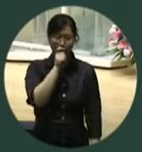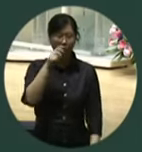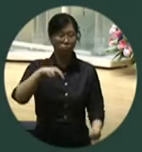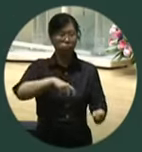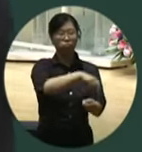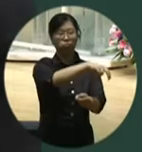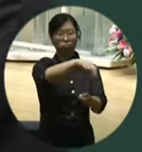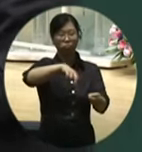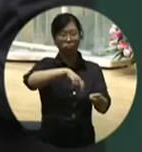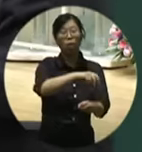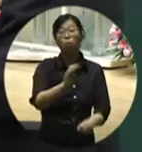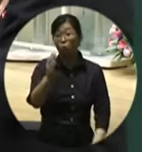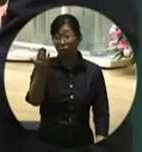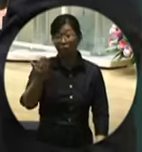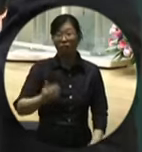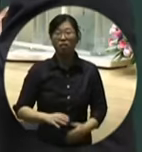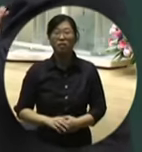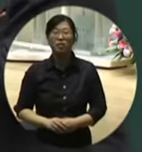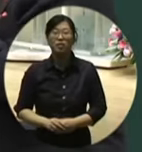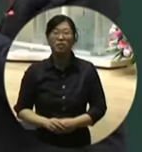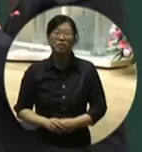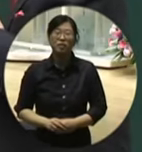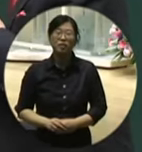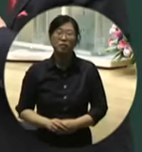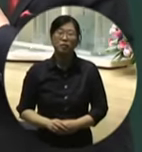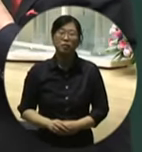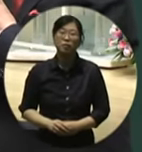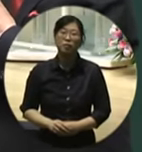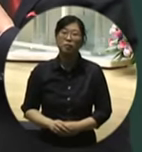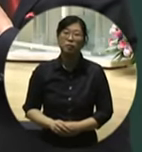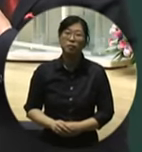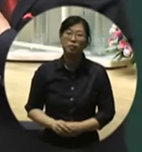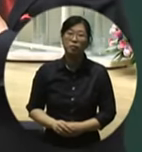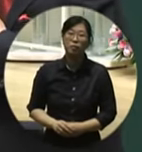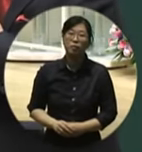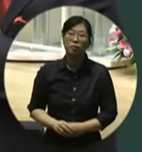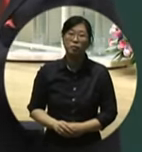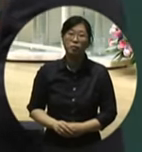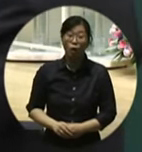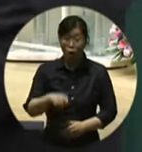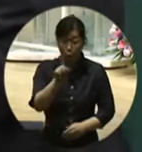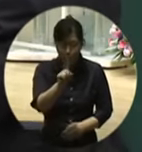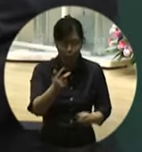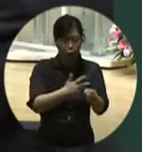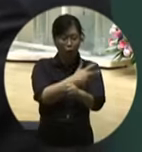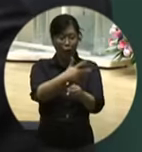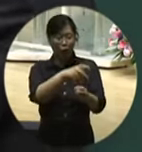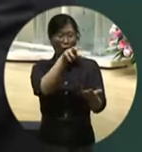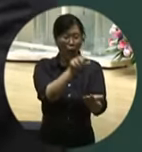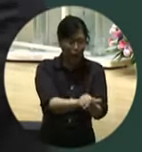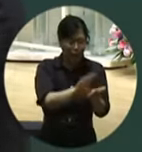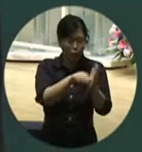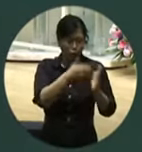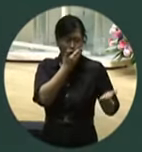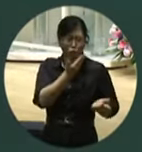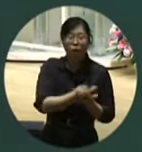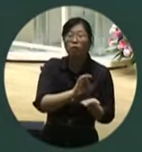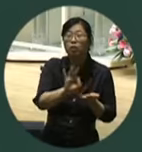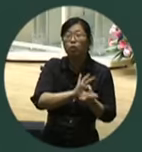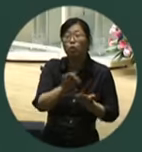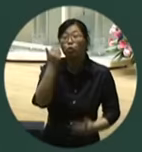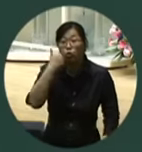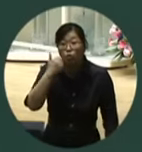going around it is simple. 자 이렇게 요소 이 시간표 두개서 갈렙이 라합입니다. And that is why in this time schedule it was Rahab that's